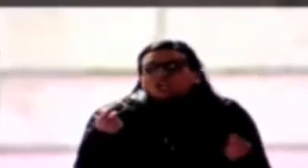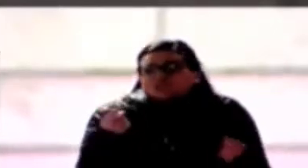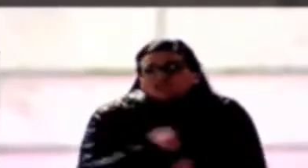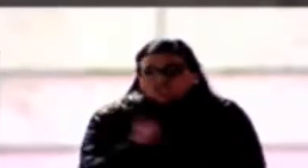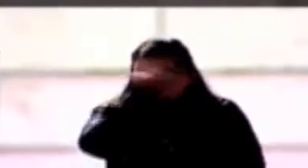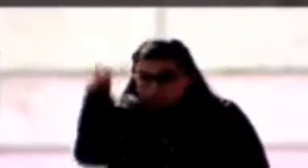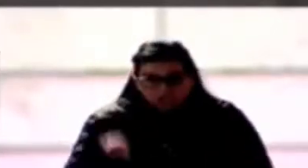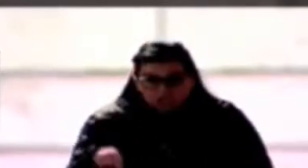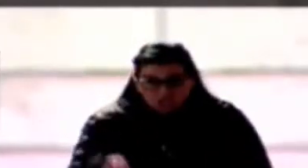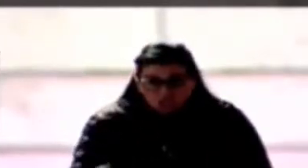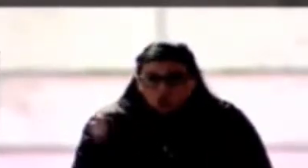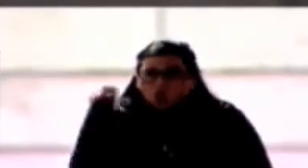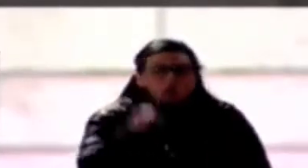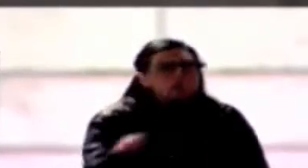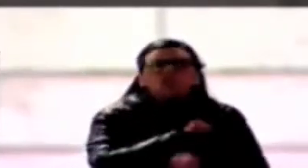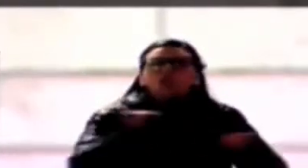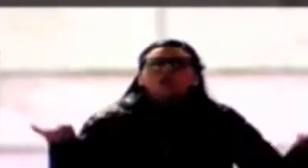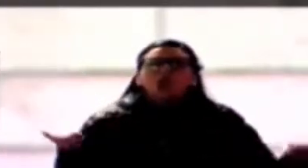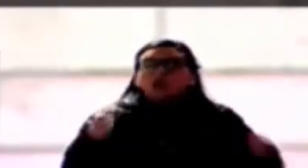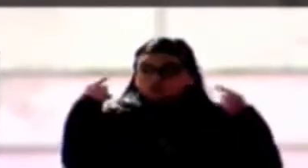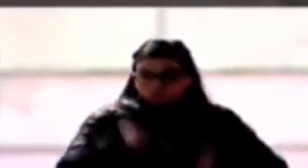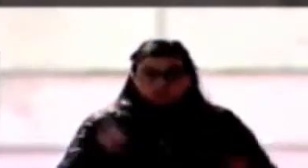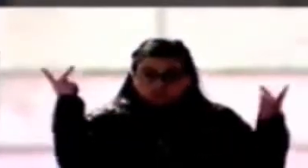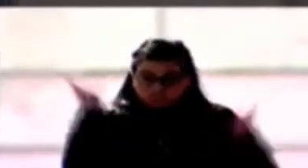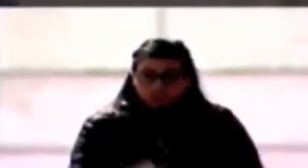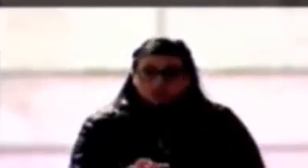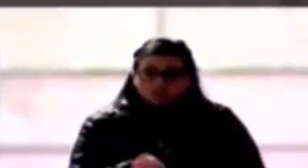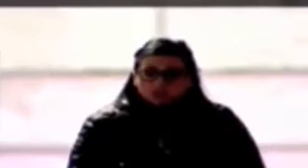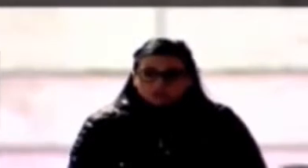non c'è mai stata. Questa è la verità.